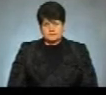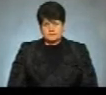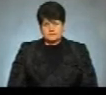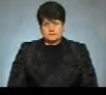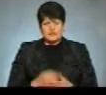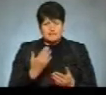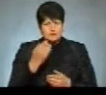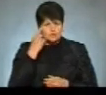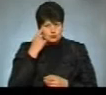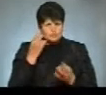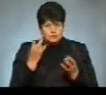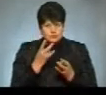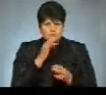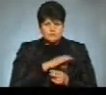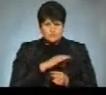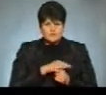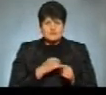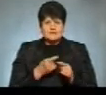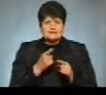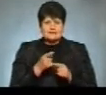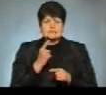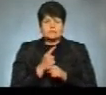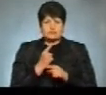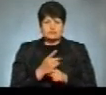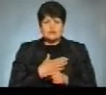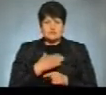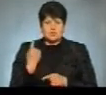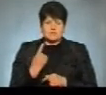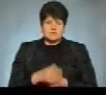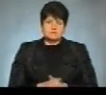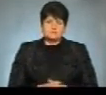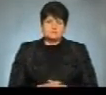На вашу думку, чи потрібно застосовувати такий мораторій саме в нашій області?